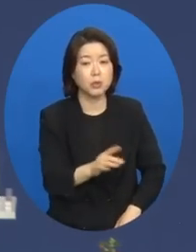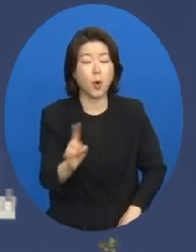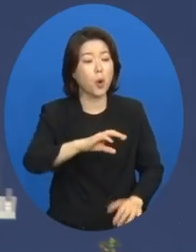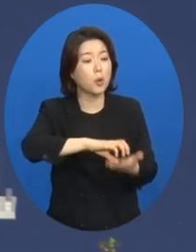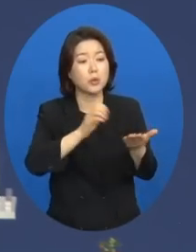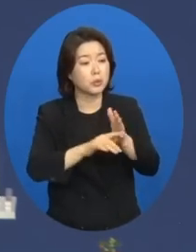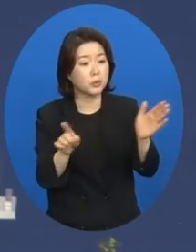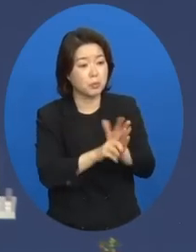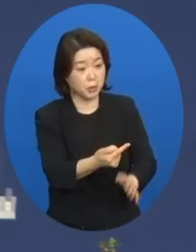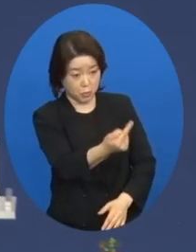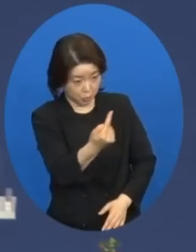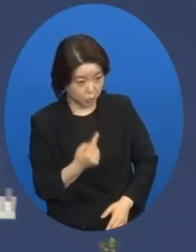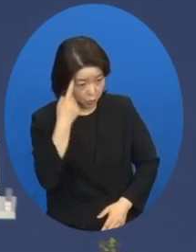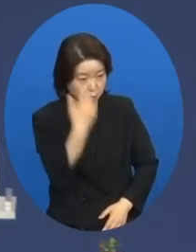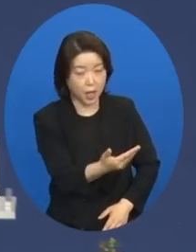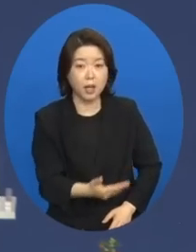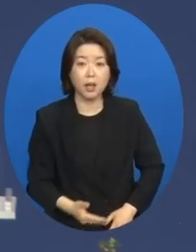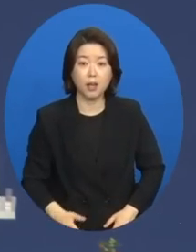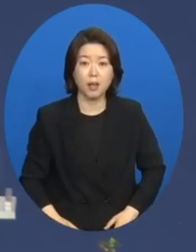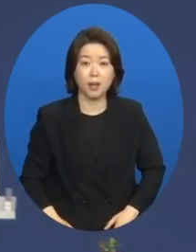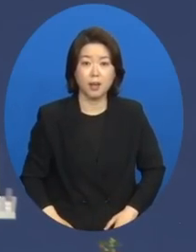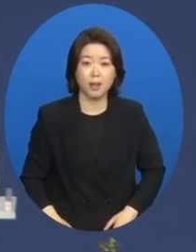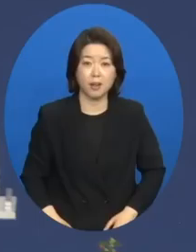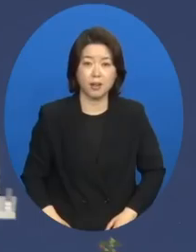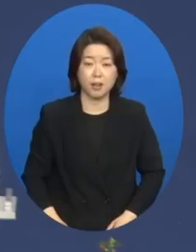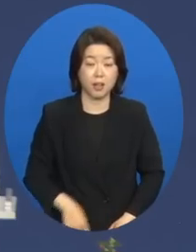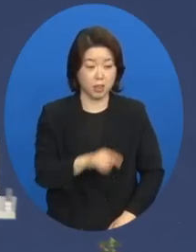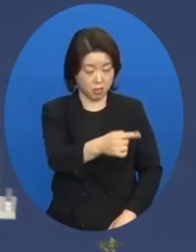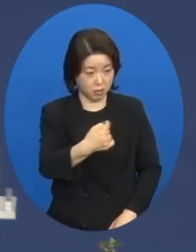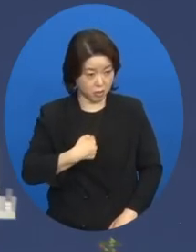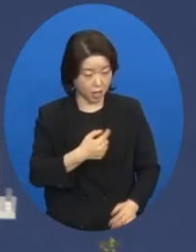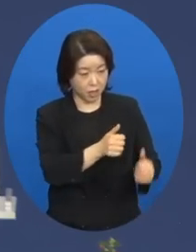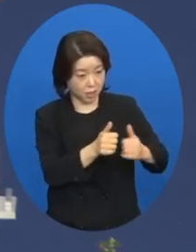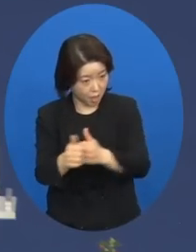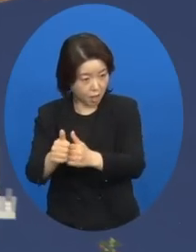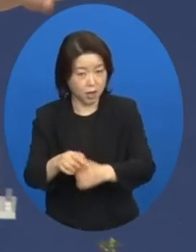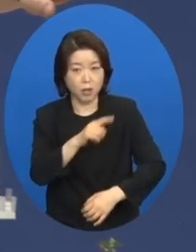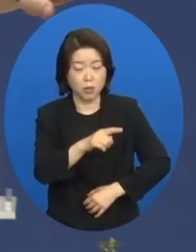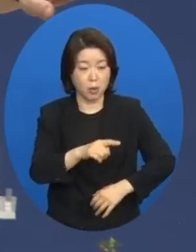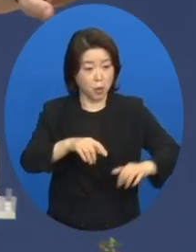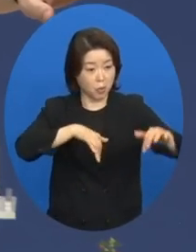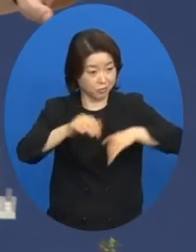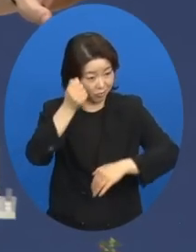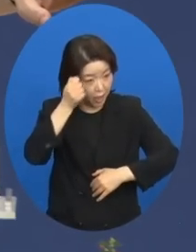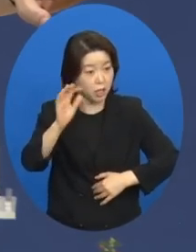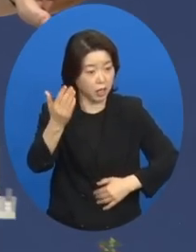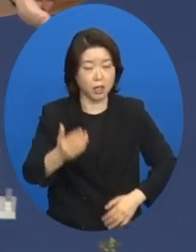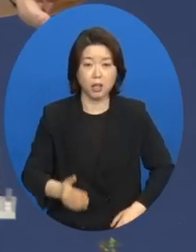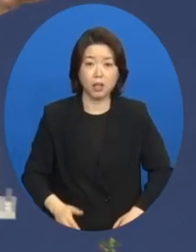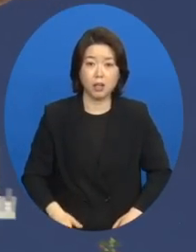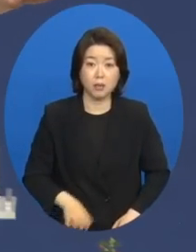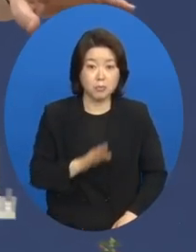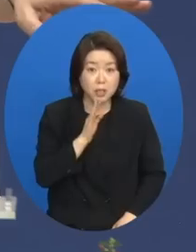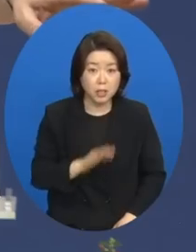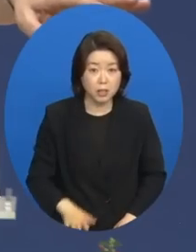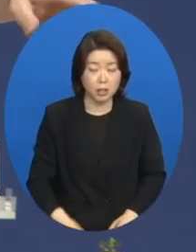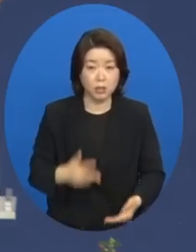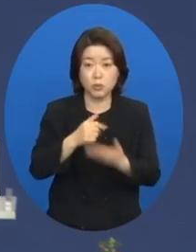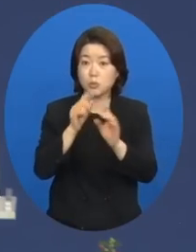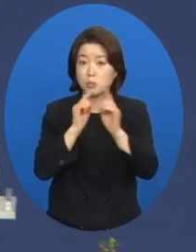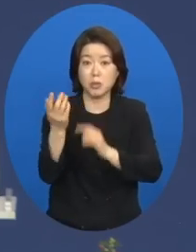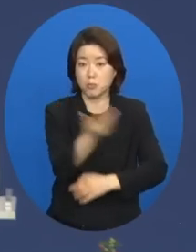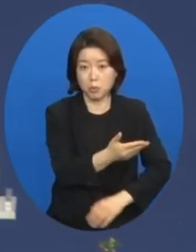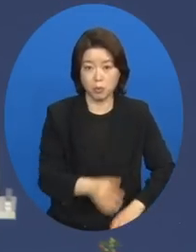정도 믿고 나를 따르려고 하는 거야? 너 나 따라오면 노숙자 돼. 주님